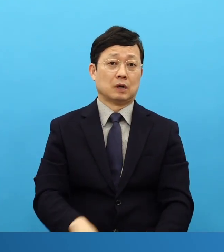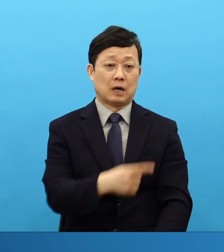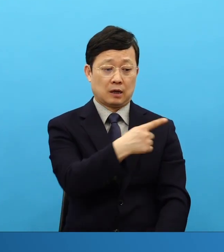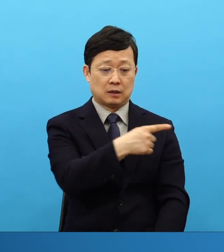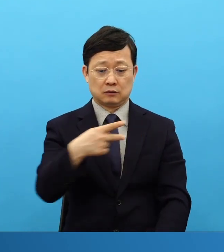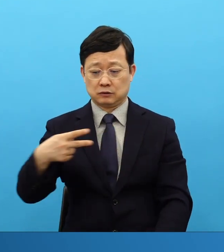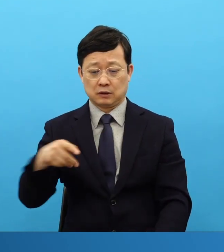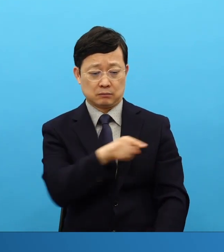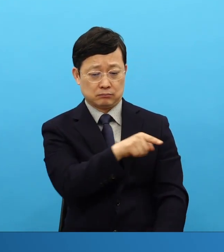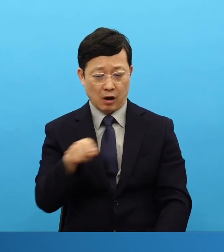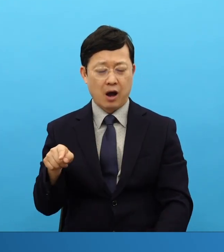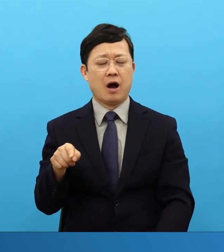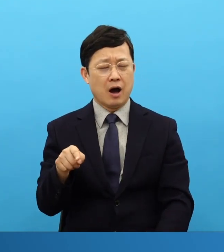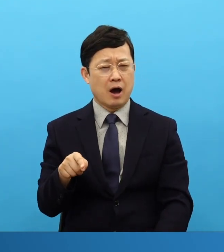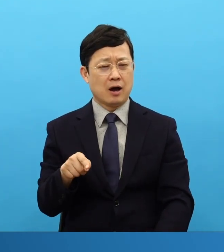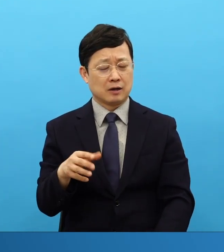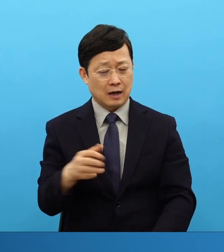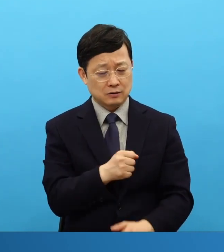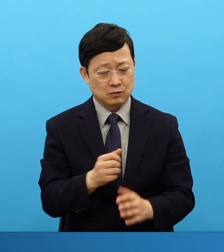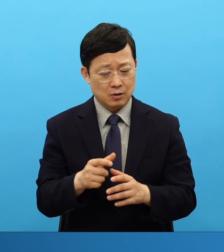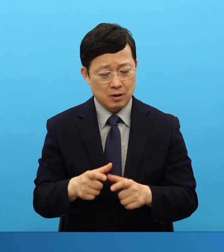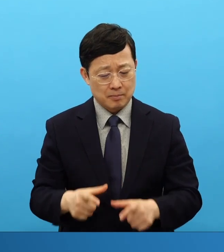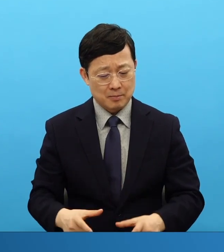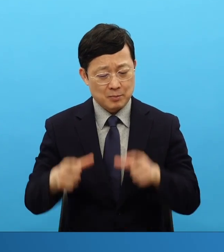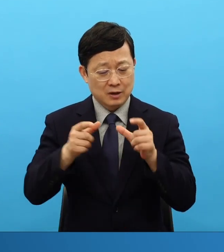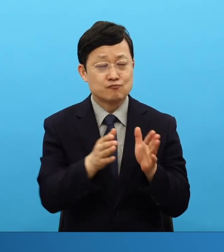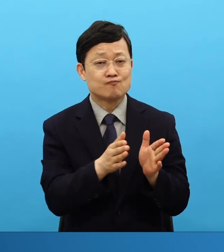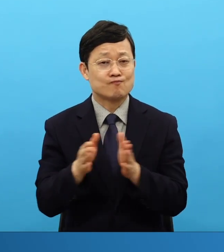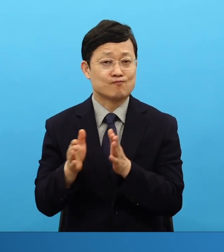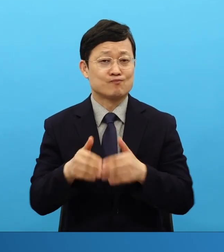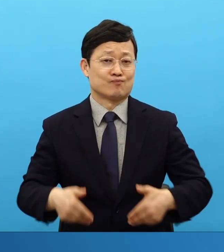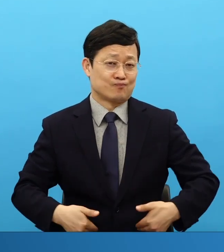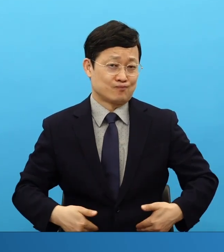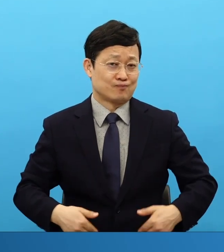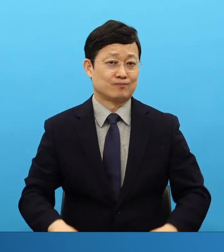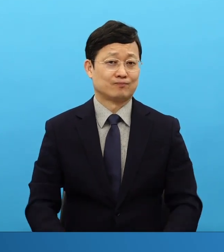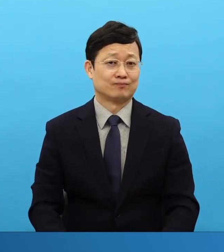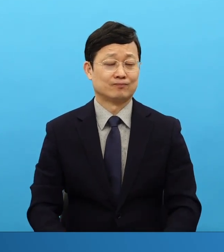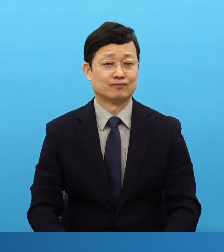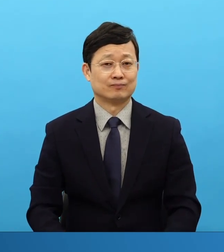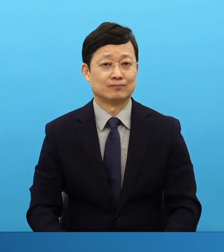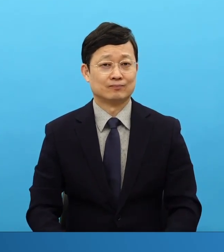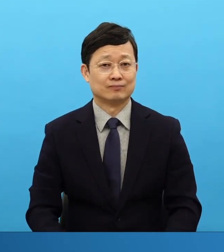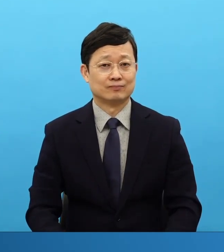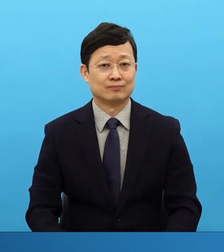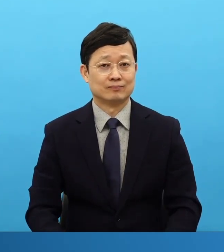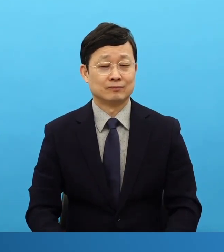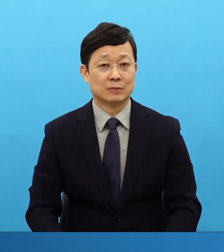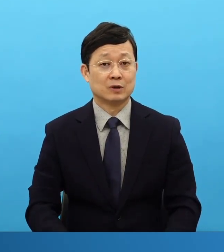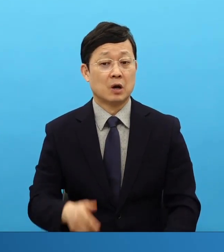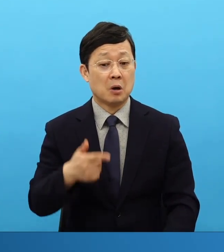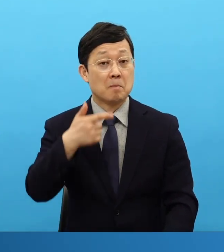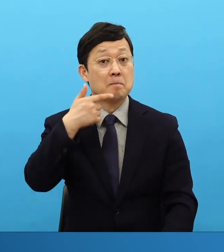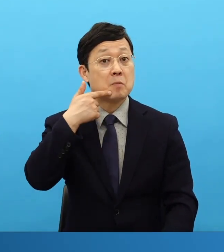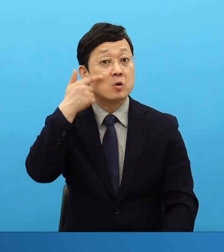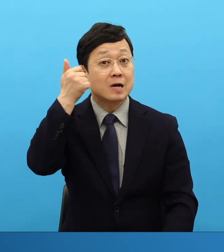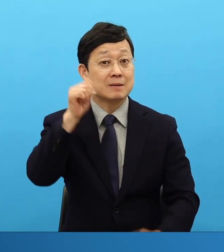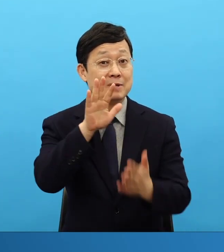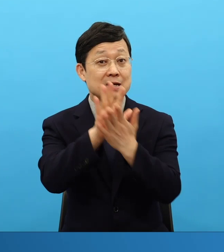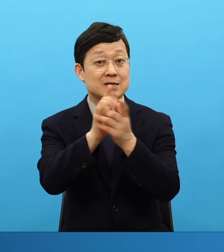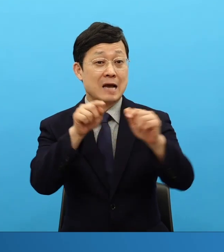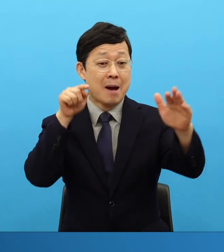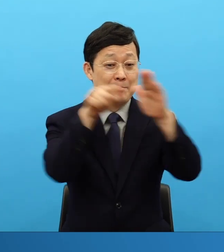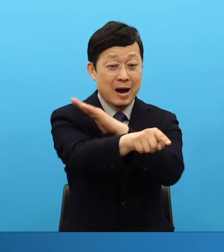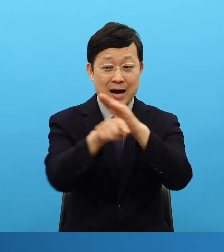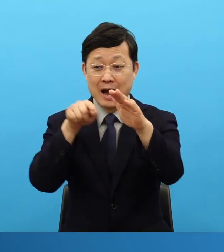the three themes. 이걸로 재건축해야 돼요. And so we have to do this. 목사님들 알면요, 안 가도 살 만들 수 있어요. Pastors, if you just know this, even if you